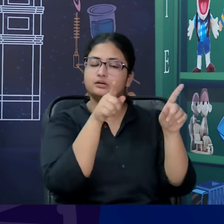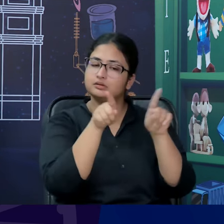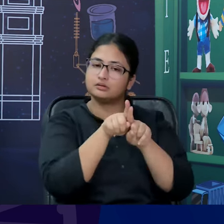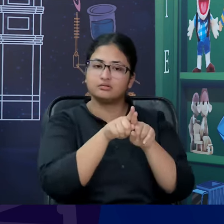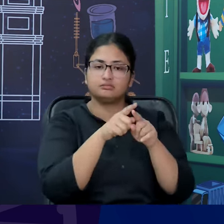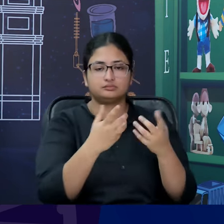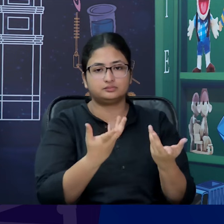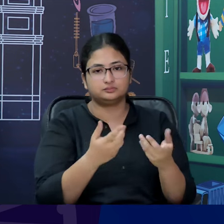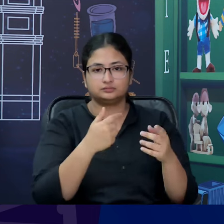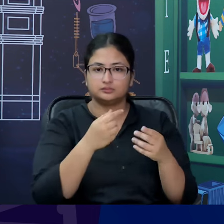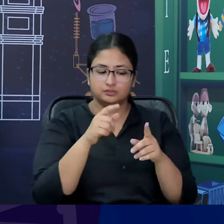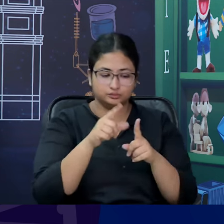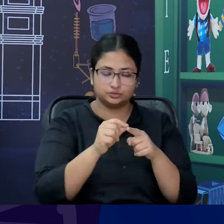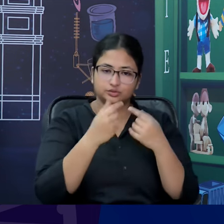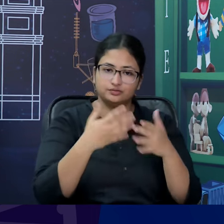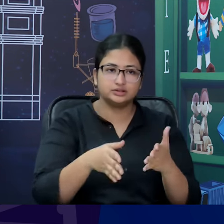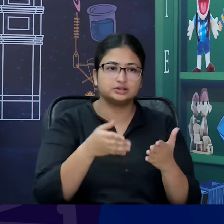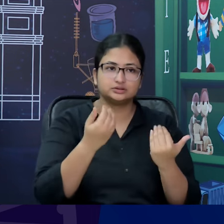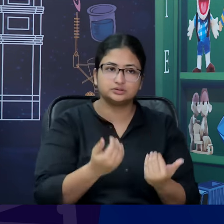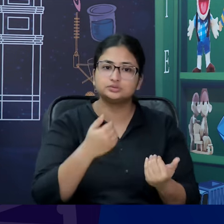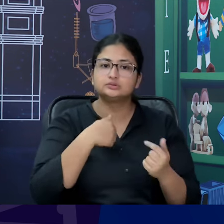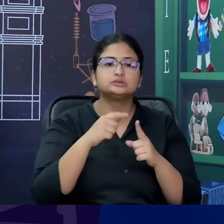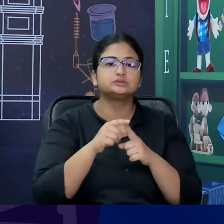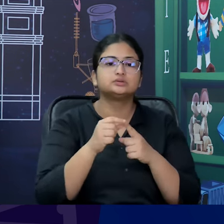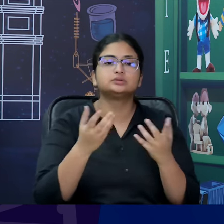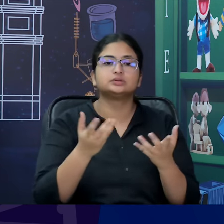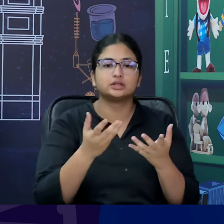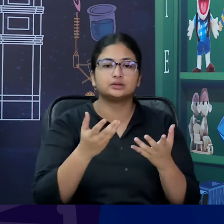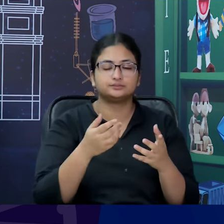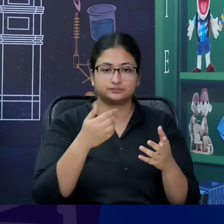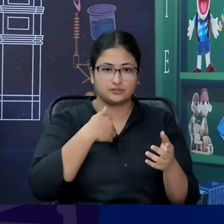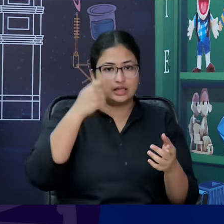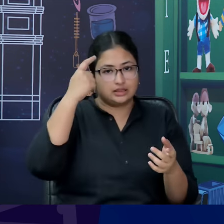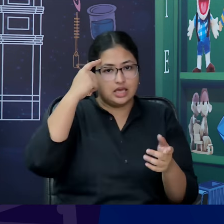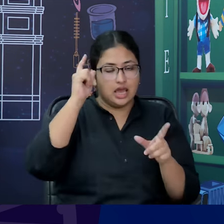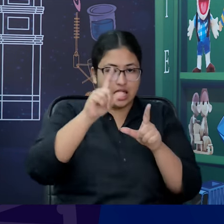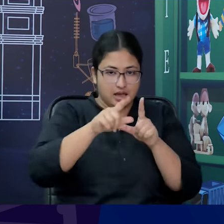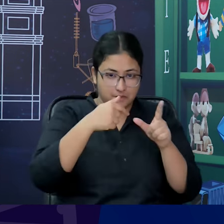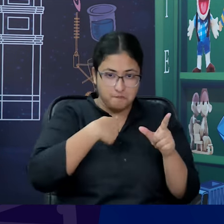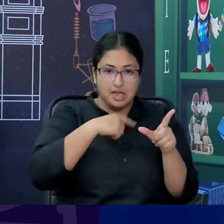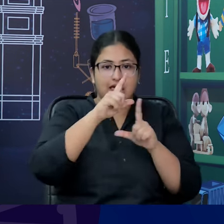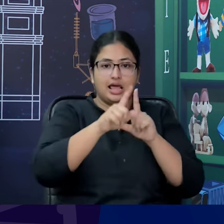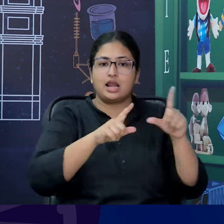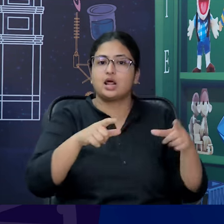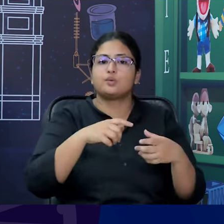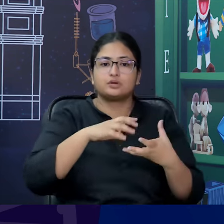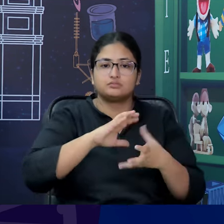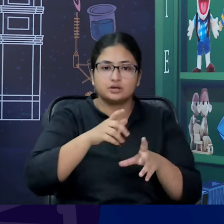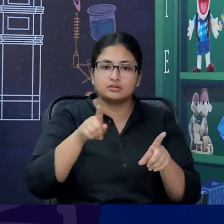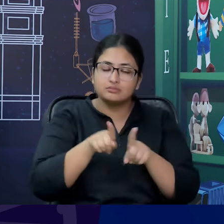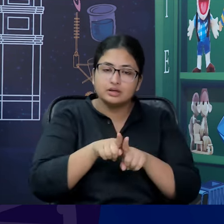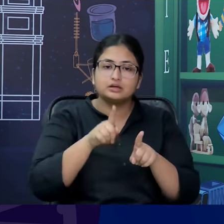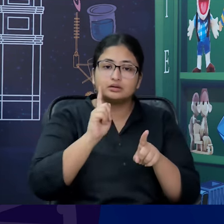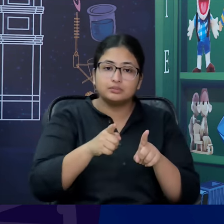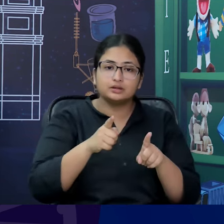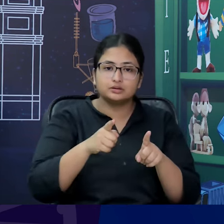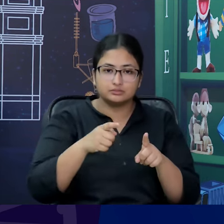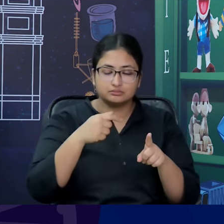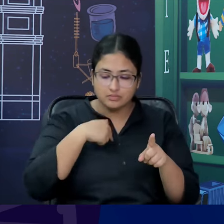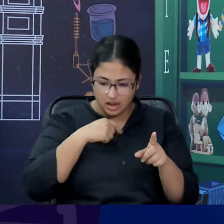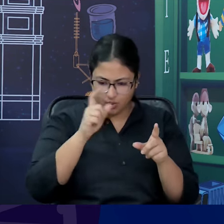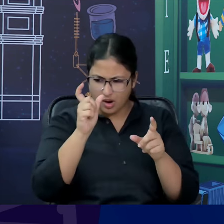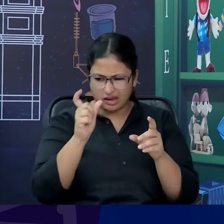होकर जो मैं सोच रहा था मैं भाषा को बना रहा हूं लेकिन जो भाषा तो थी वो तो एक शरारती बच्चे की तरह मेरे आगे पीछे थी कि मैं कर